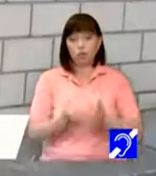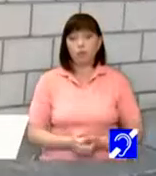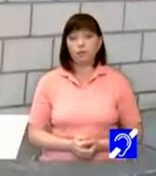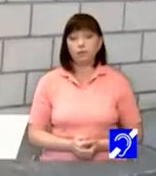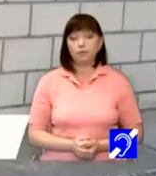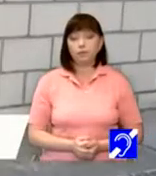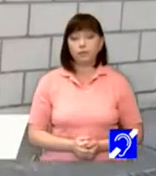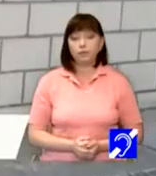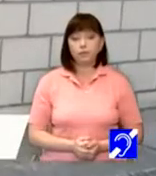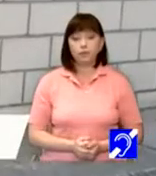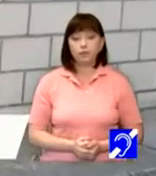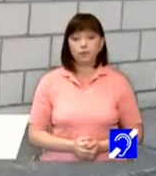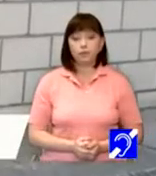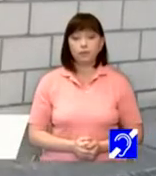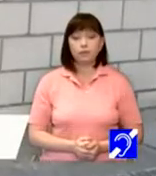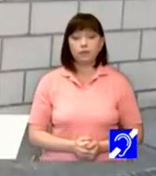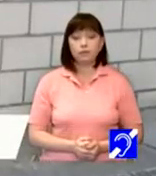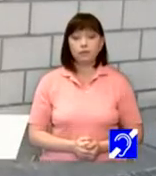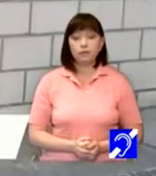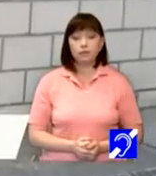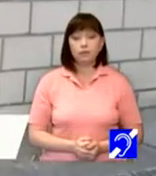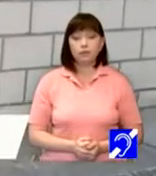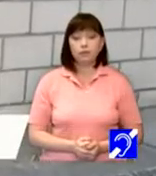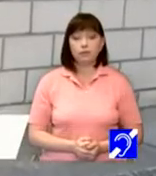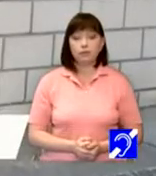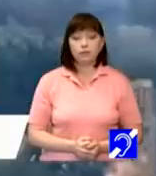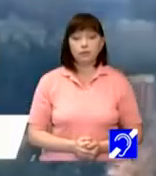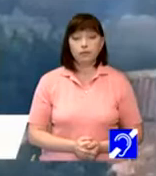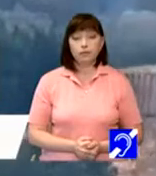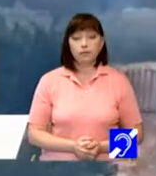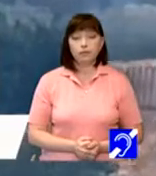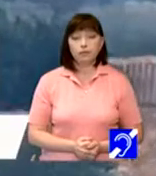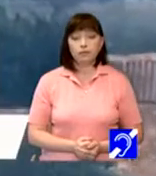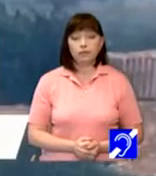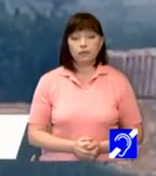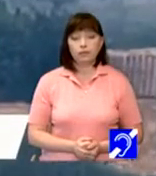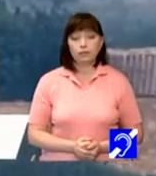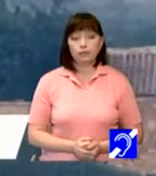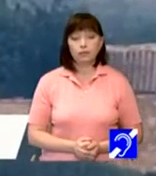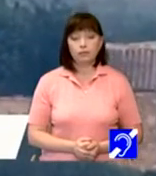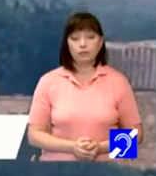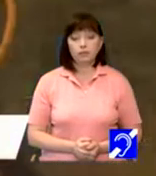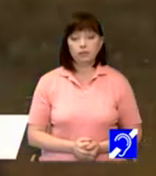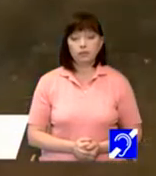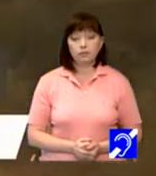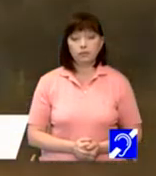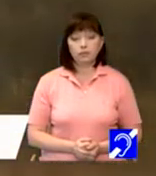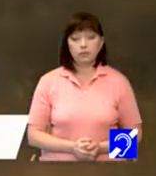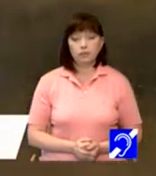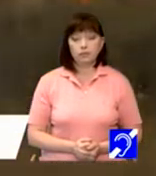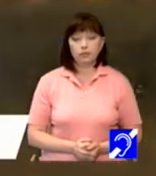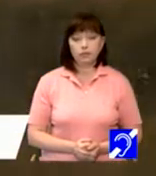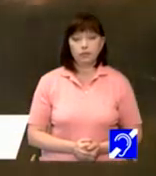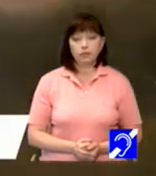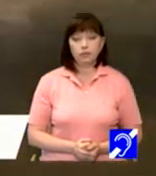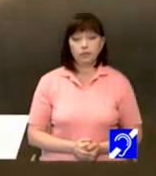o así se ha girado el aire. Ya ha empezado a quemarse toda la parte de ahí y ya nos han dicho que nos, no sé, a las, ¿qué hora sería? A las 5